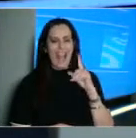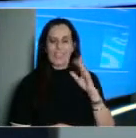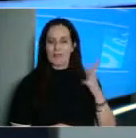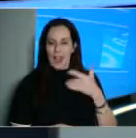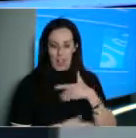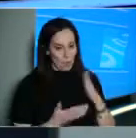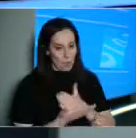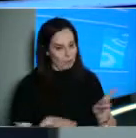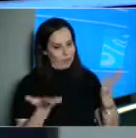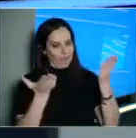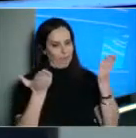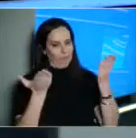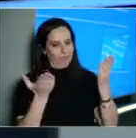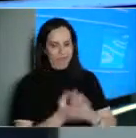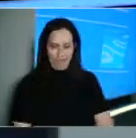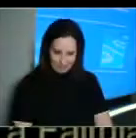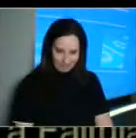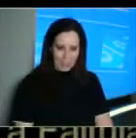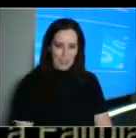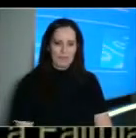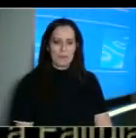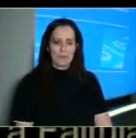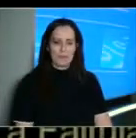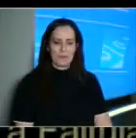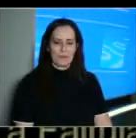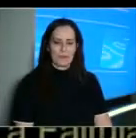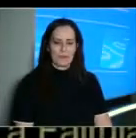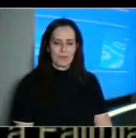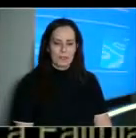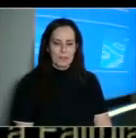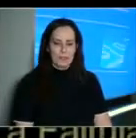אנחנו מוכנים, הבמה שלכם, חבר'ה.